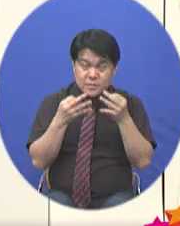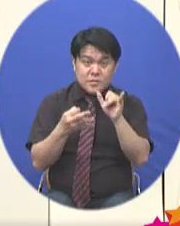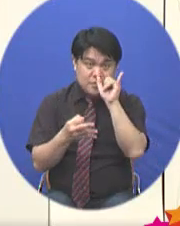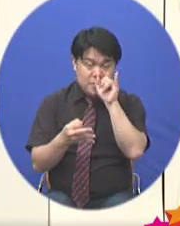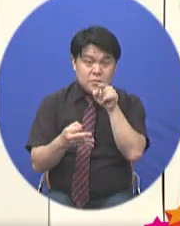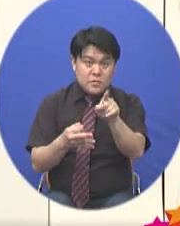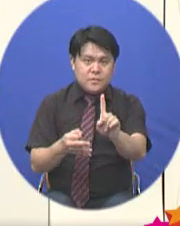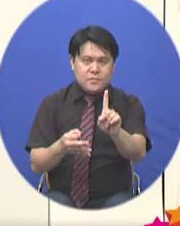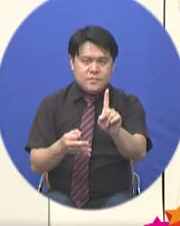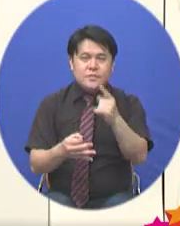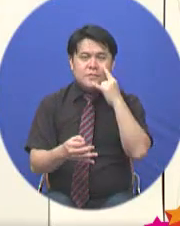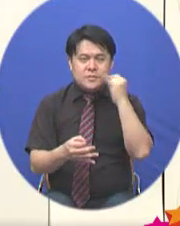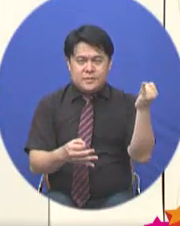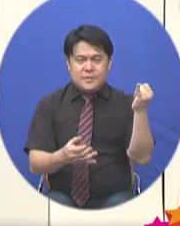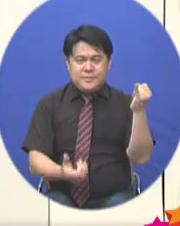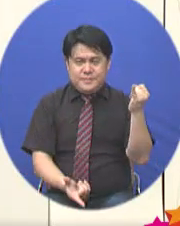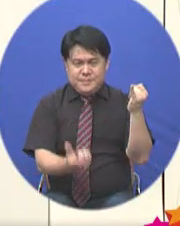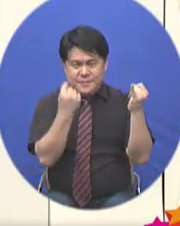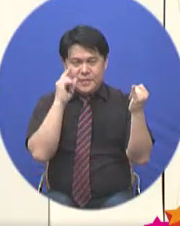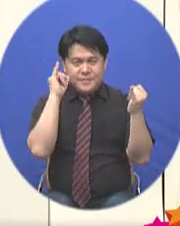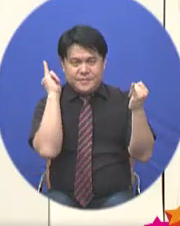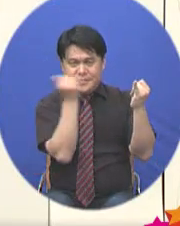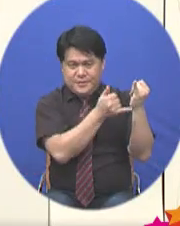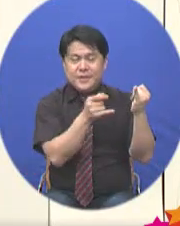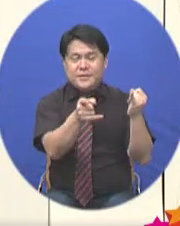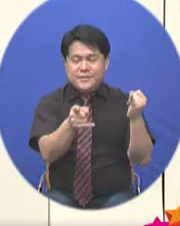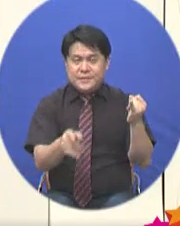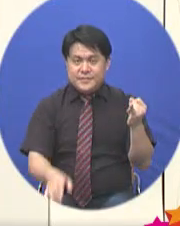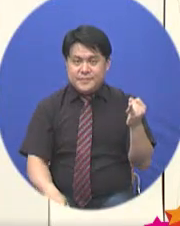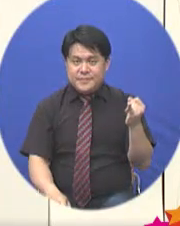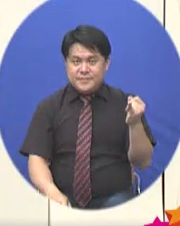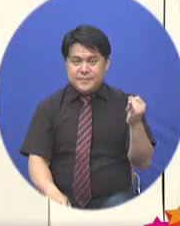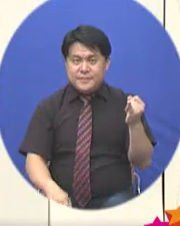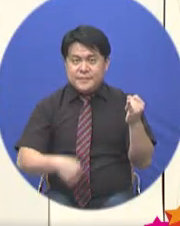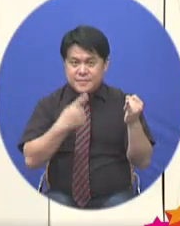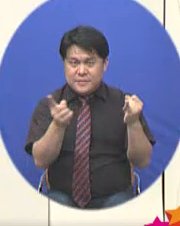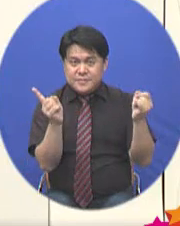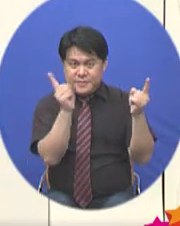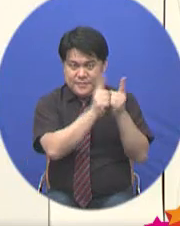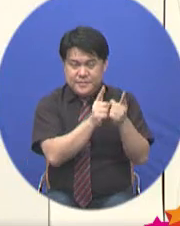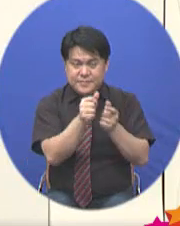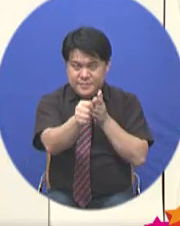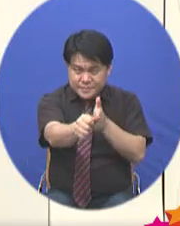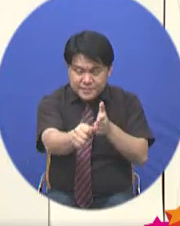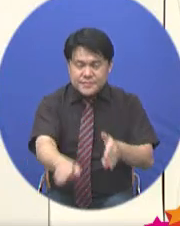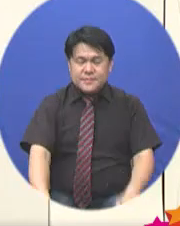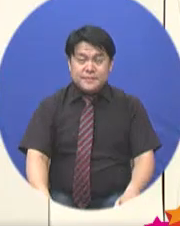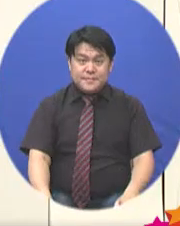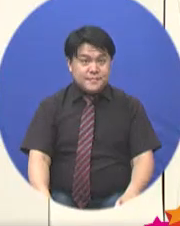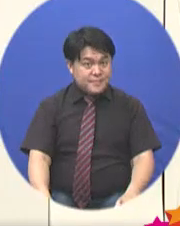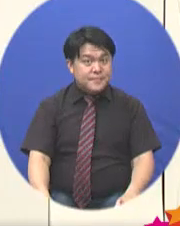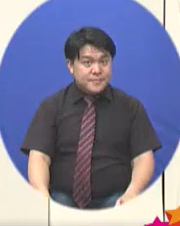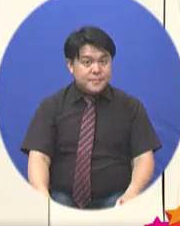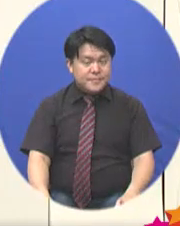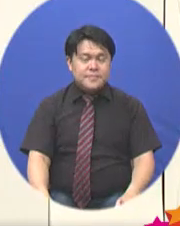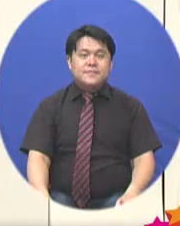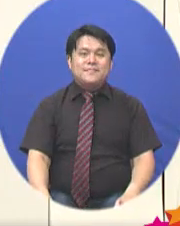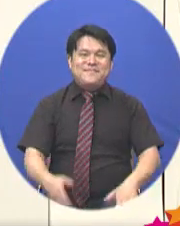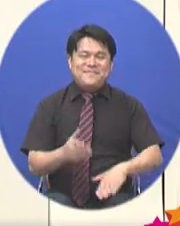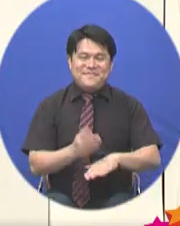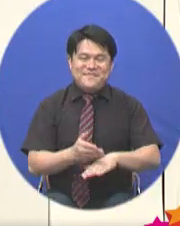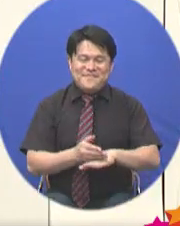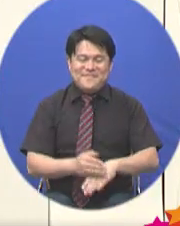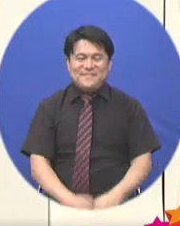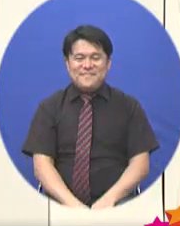본다면 어머님께 빨리 연락드리고 찾아뵙길 바란다. 네.